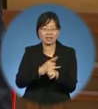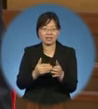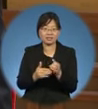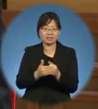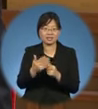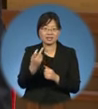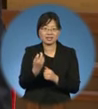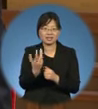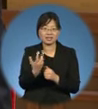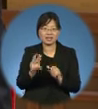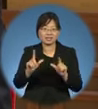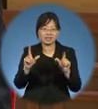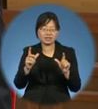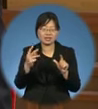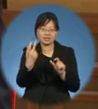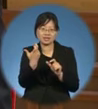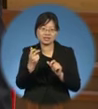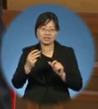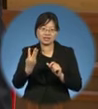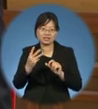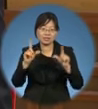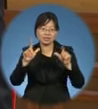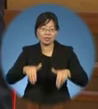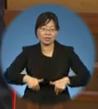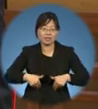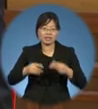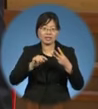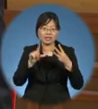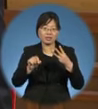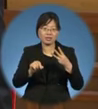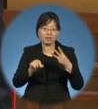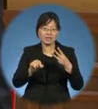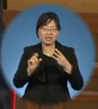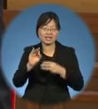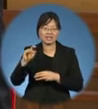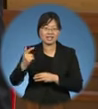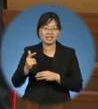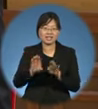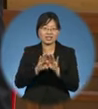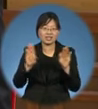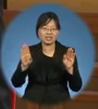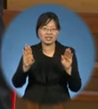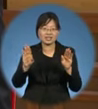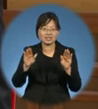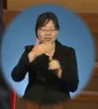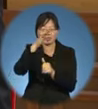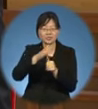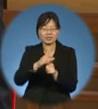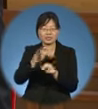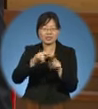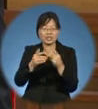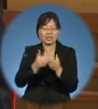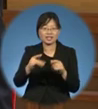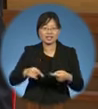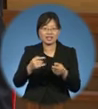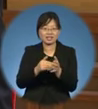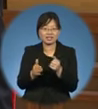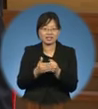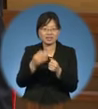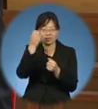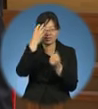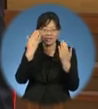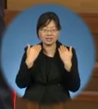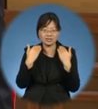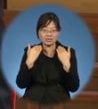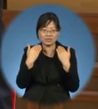73년도 봄에, 네. 3월 달에 이란에서 열리는 청소년 대회에 참가했거든요. 네. 고등학교 3학년 올라갈